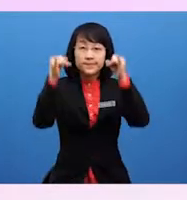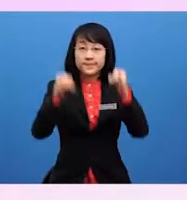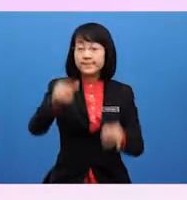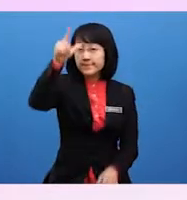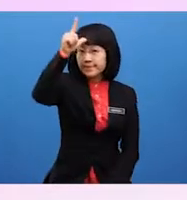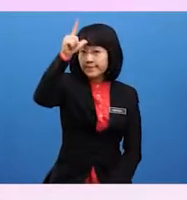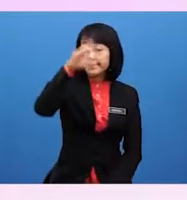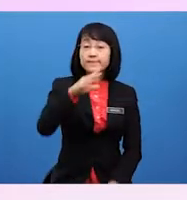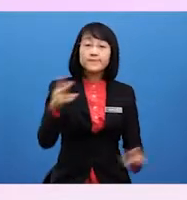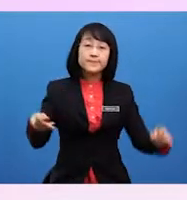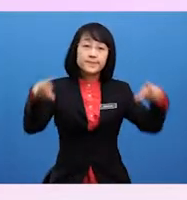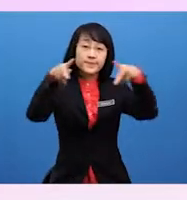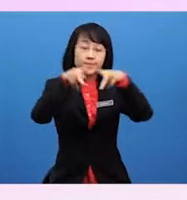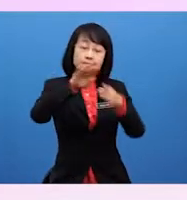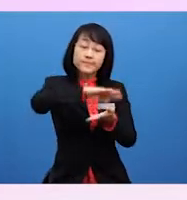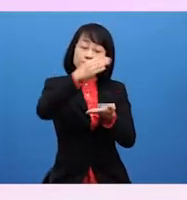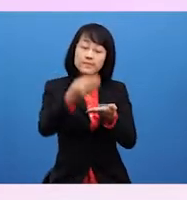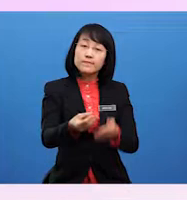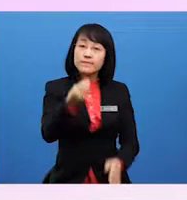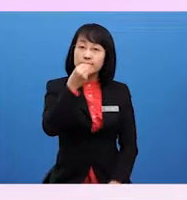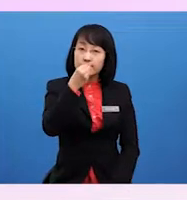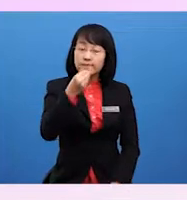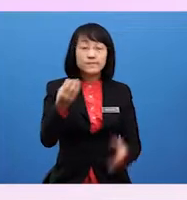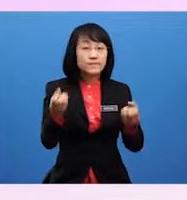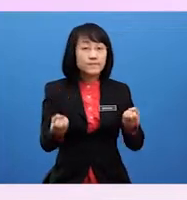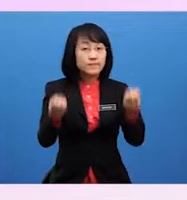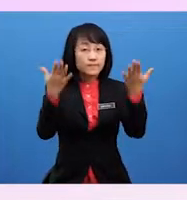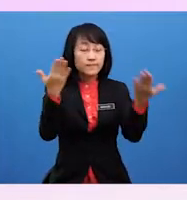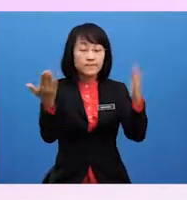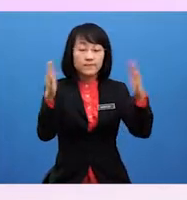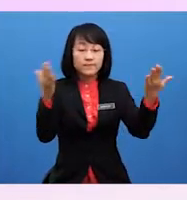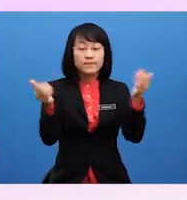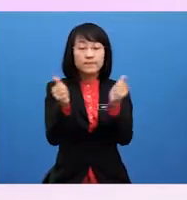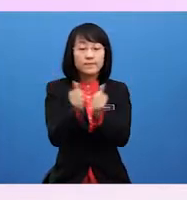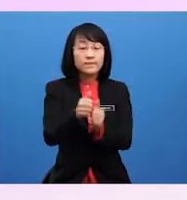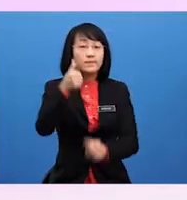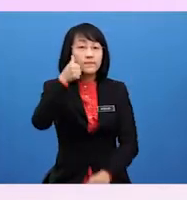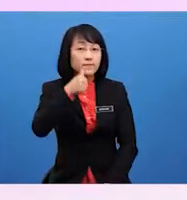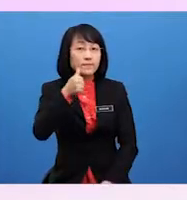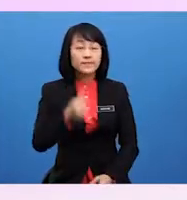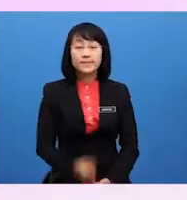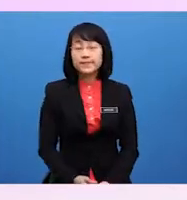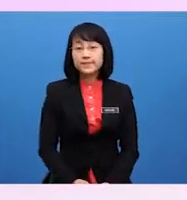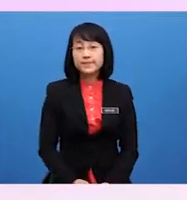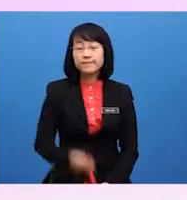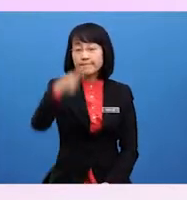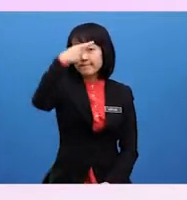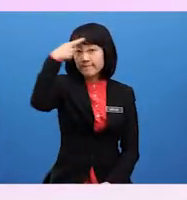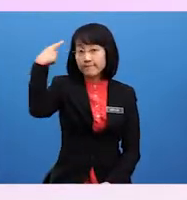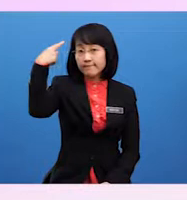lelaki memerlukan kuantiti makanan yang lebih banyak daripada individu perempuan. Ini